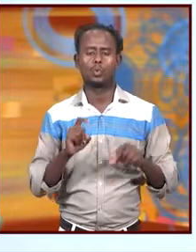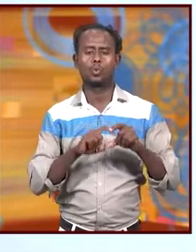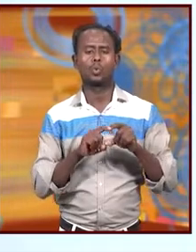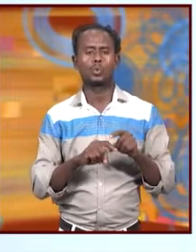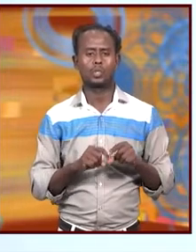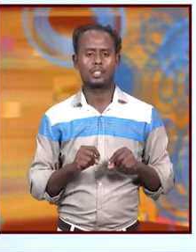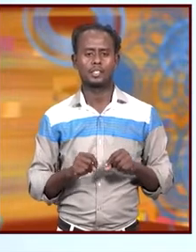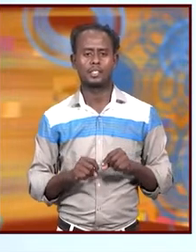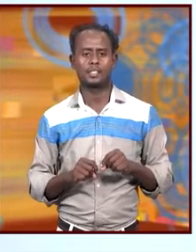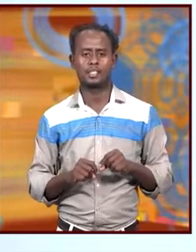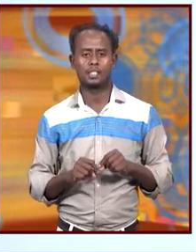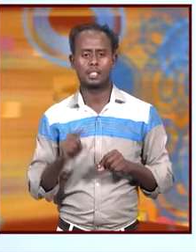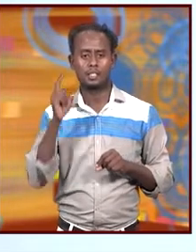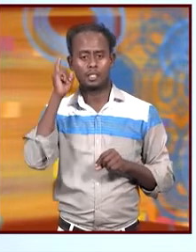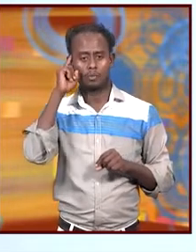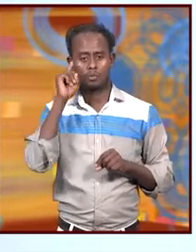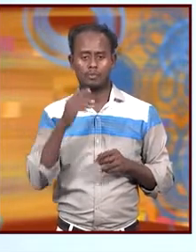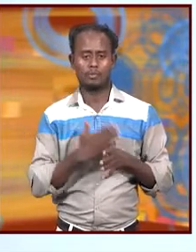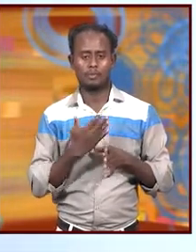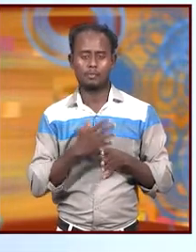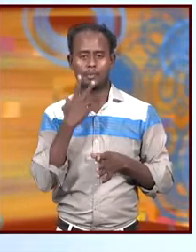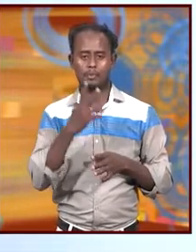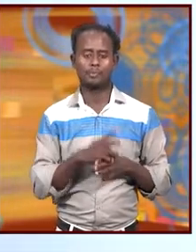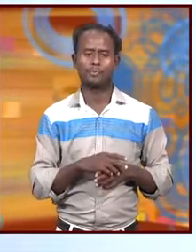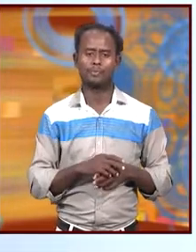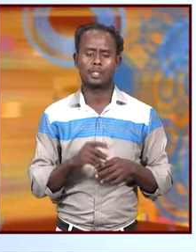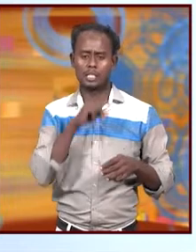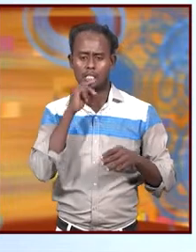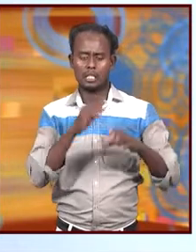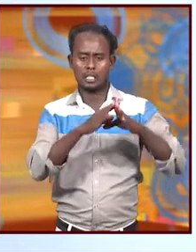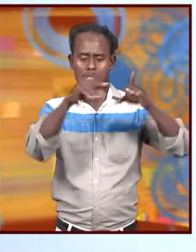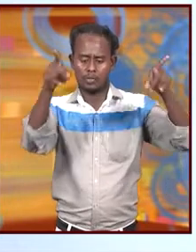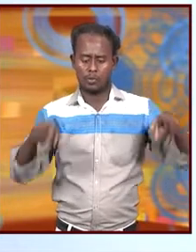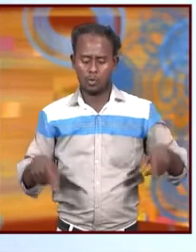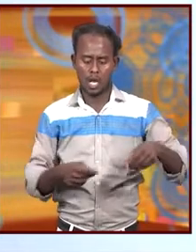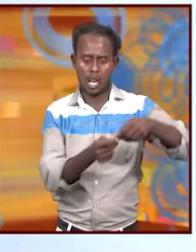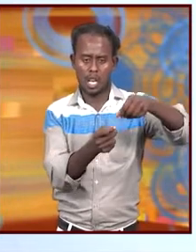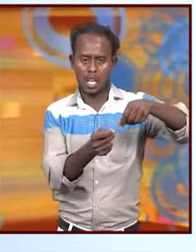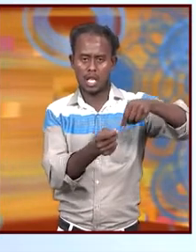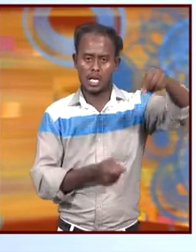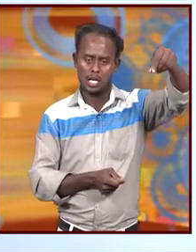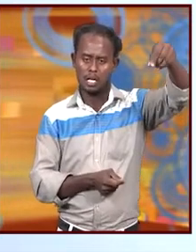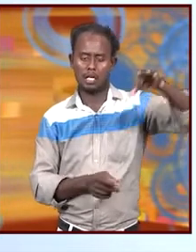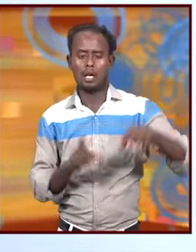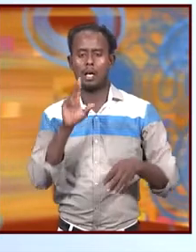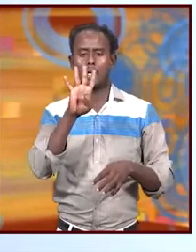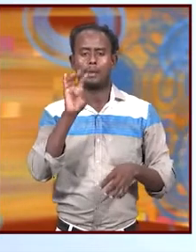ஒரு செயல்முறை விளக்கம் பார்ப்போமா? செவ்வகத்தினுடைய நீளம்